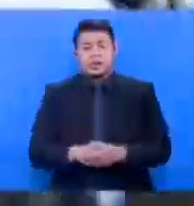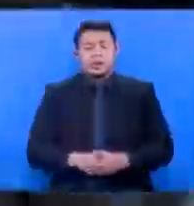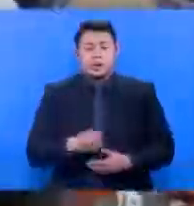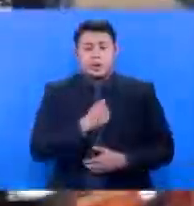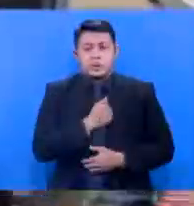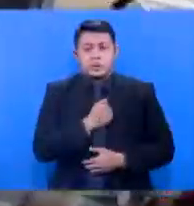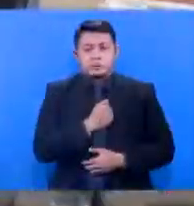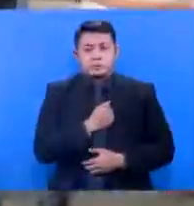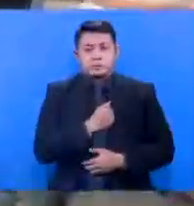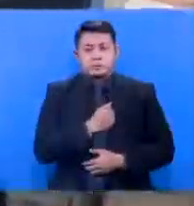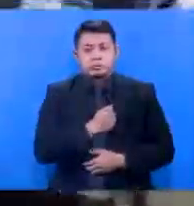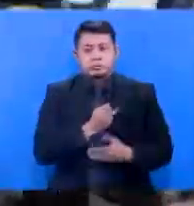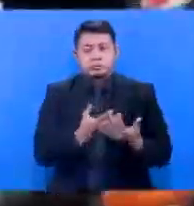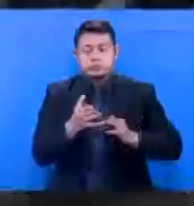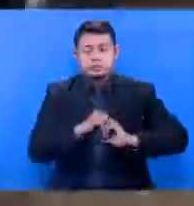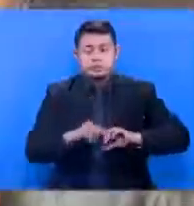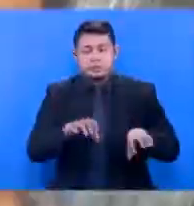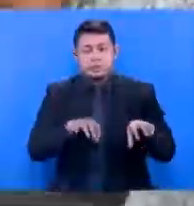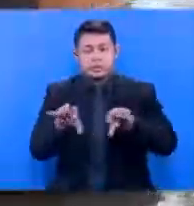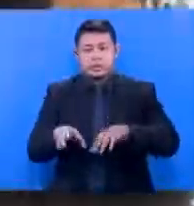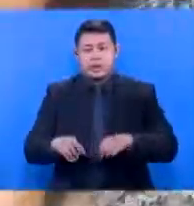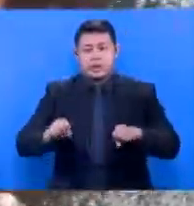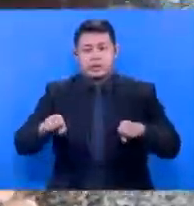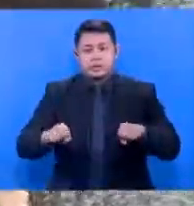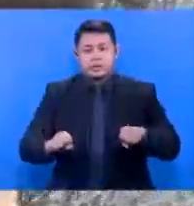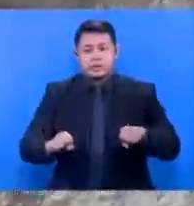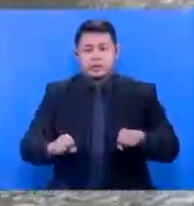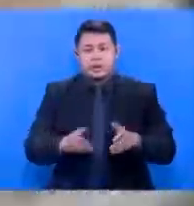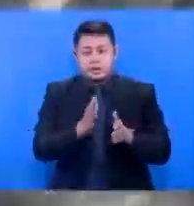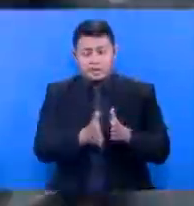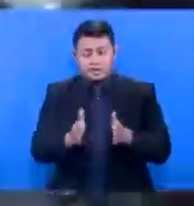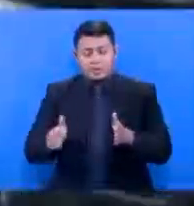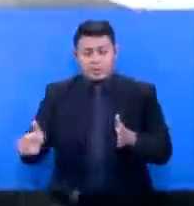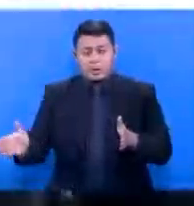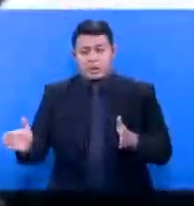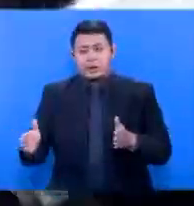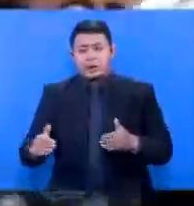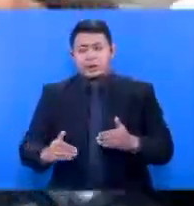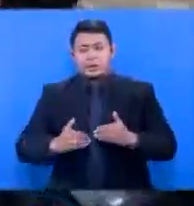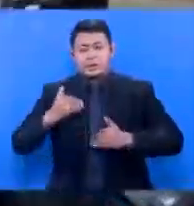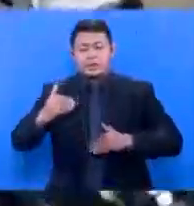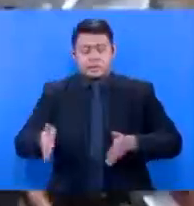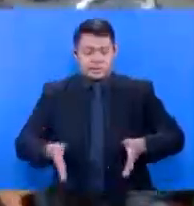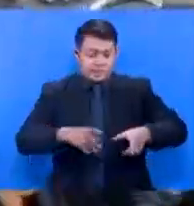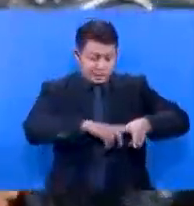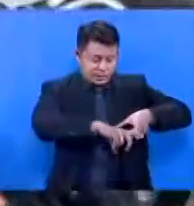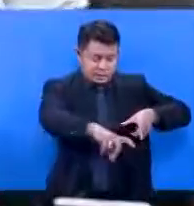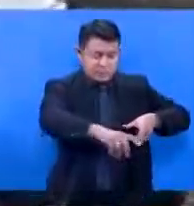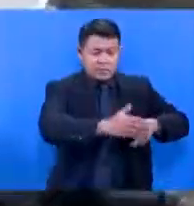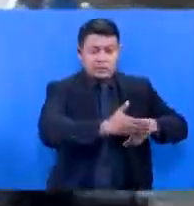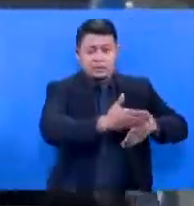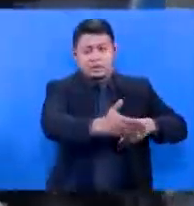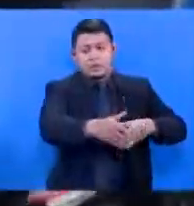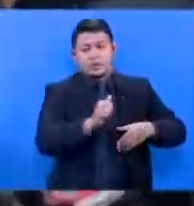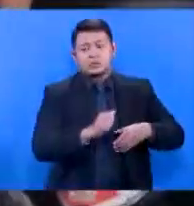panik. Mereka berupaya memindahkan sepeda motornya yang diparkir sembarangan di atas trotoar dan bahu jalan agar